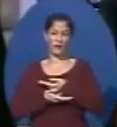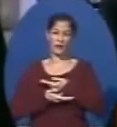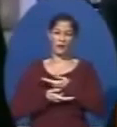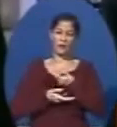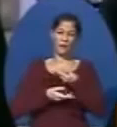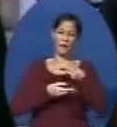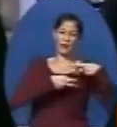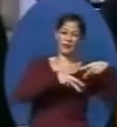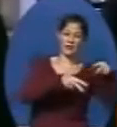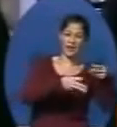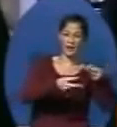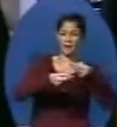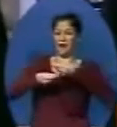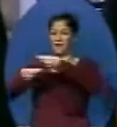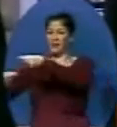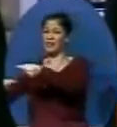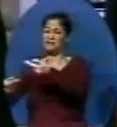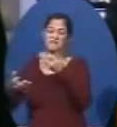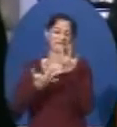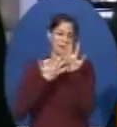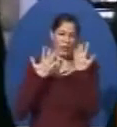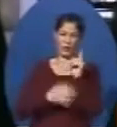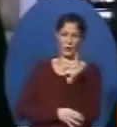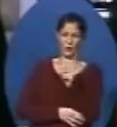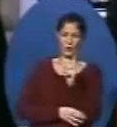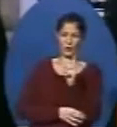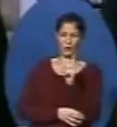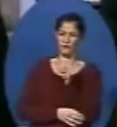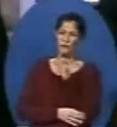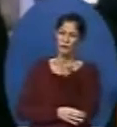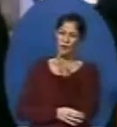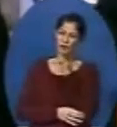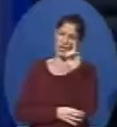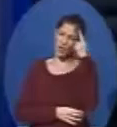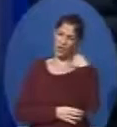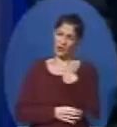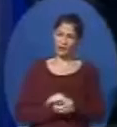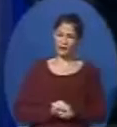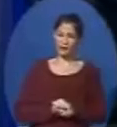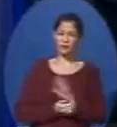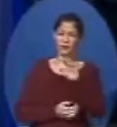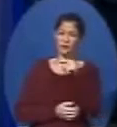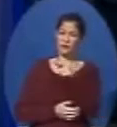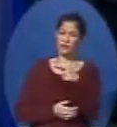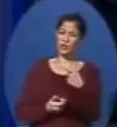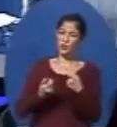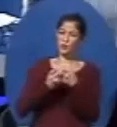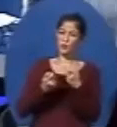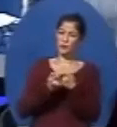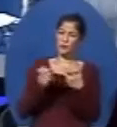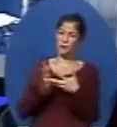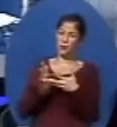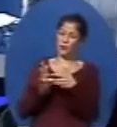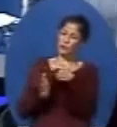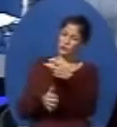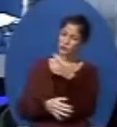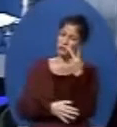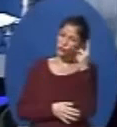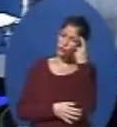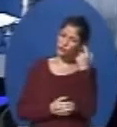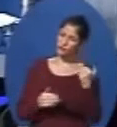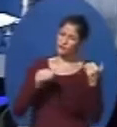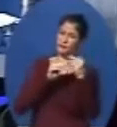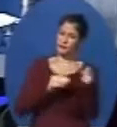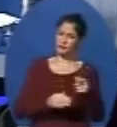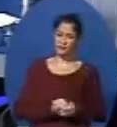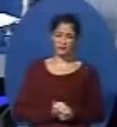מחזירים לבית משפט כמה, חלק לא, בעייתי בעיניי. אתה גם שותף לביקורת הזאת? אני...